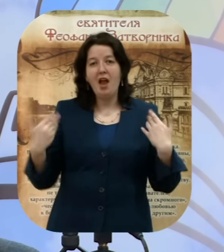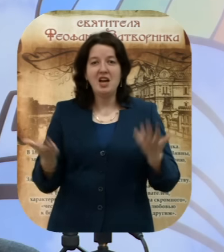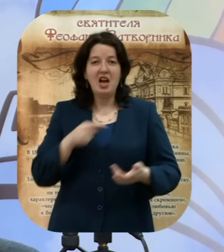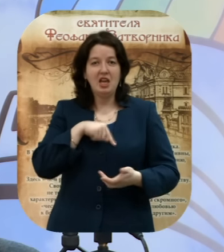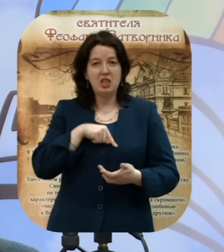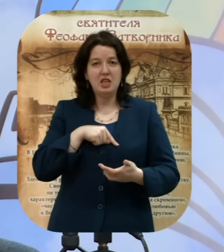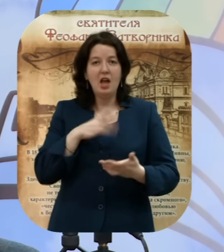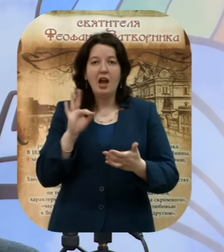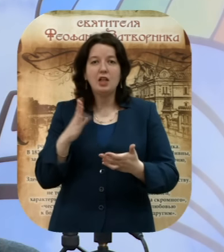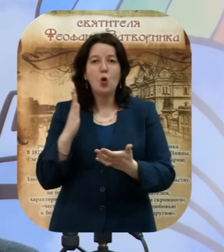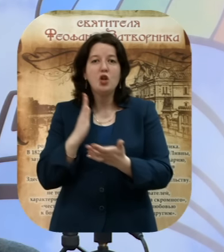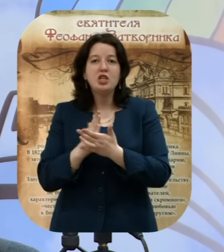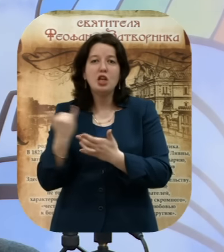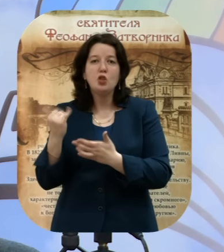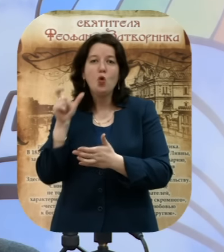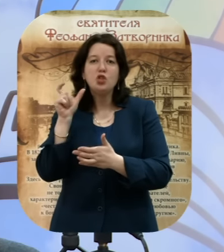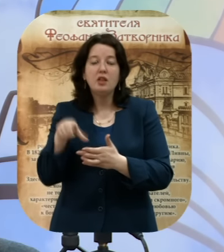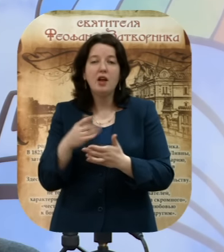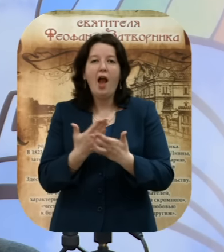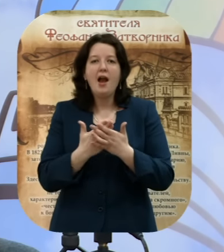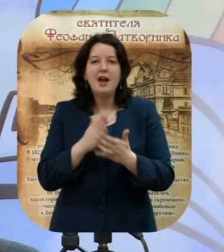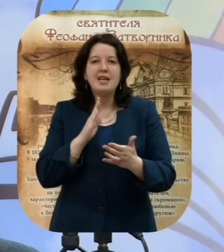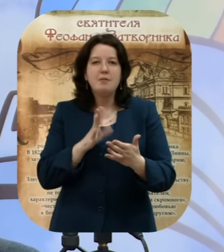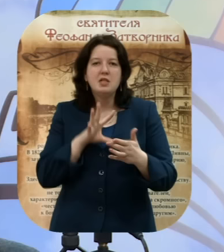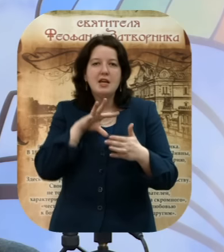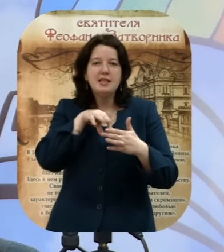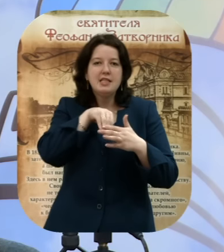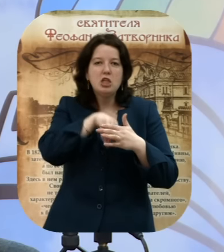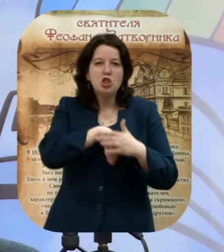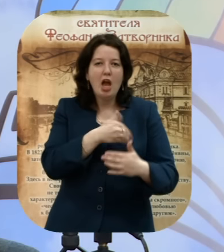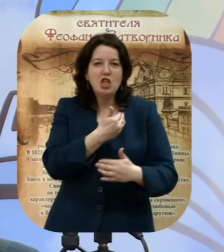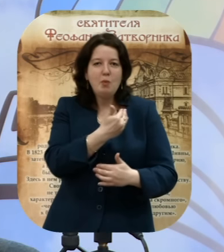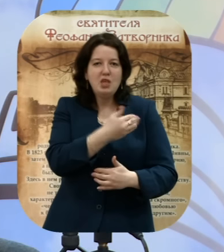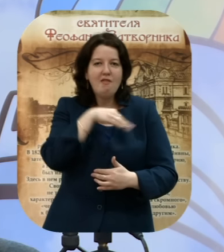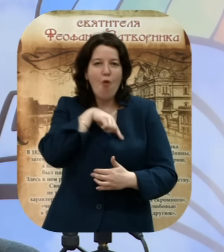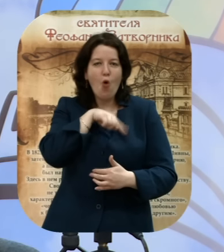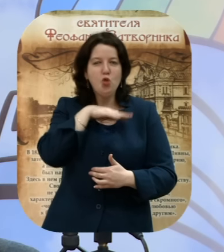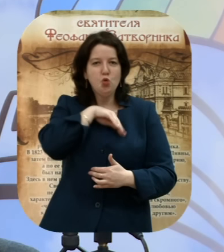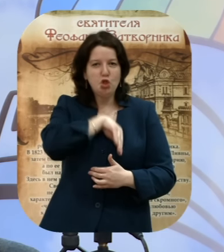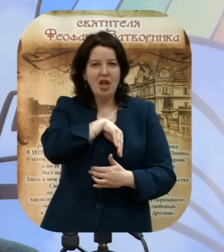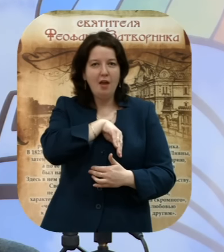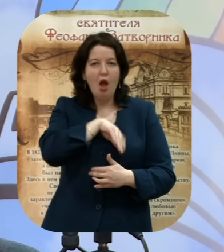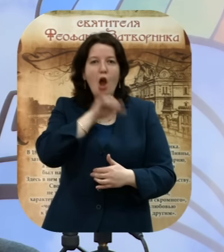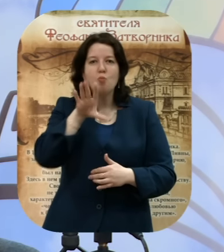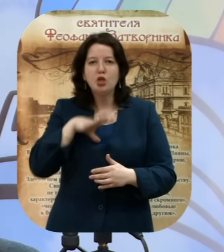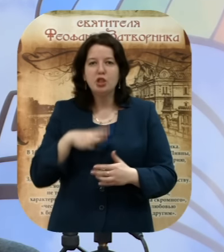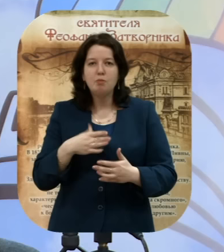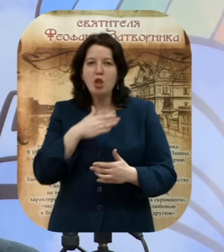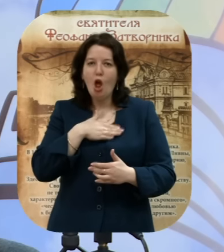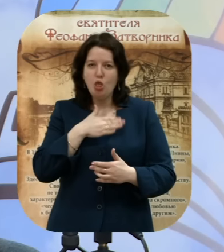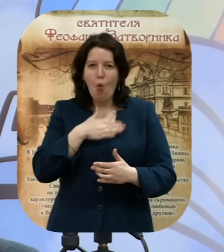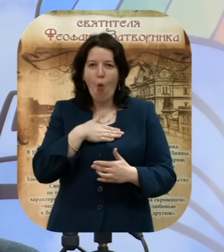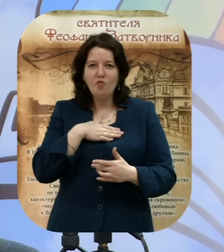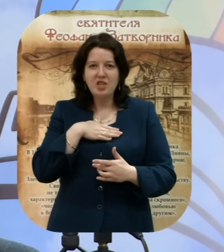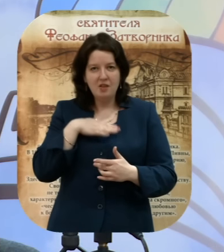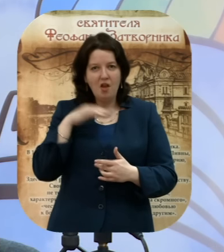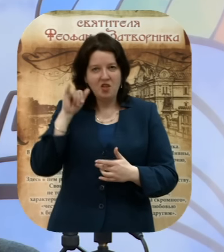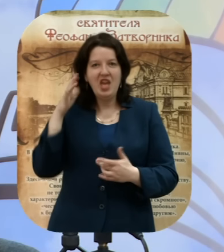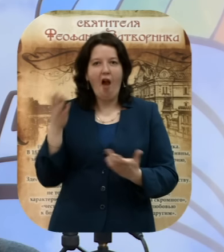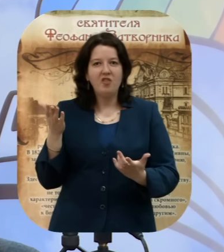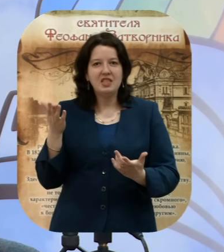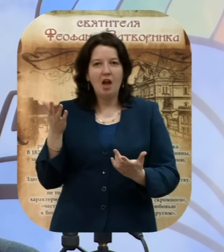присущими человеку, а именно содержанием его души. Может быть, духовность дьявольская,